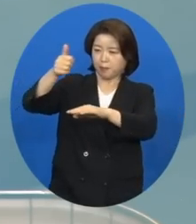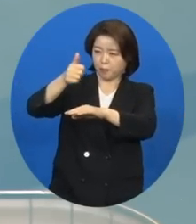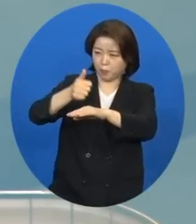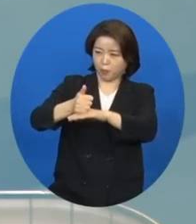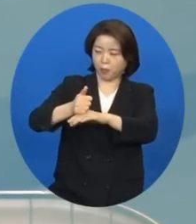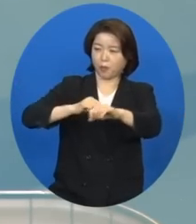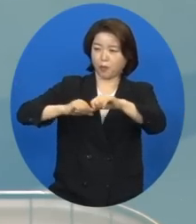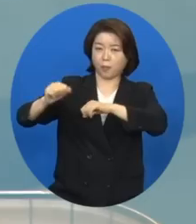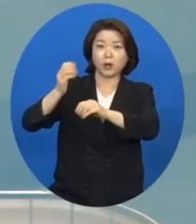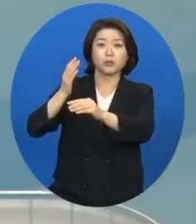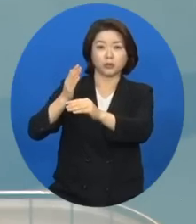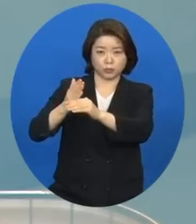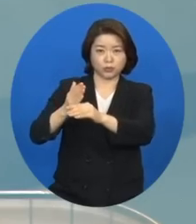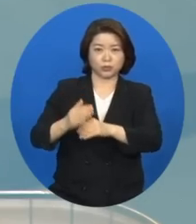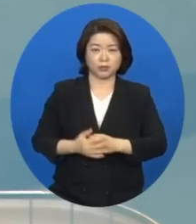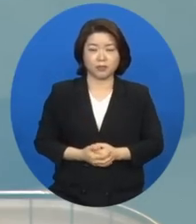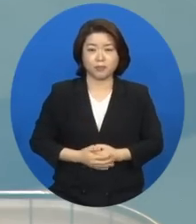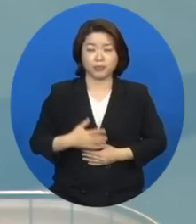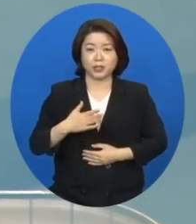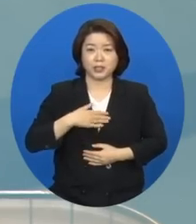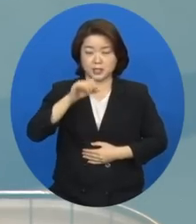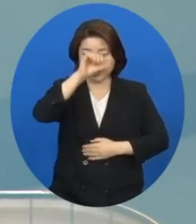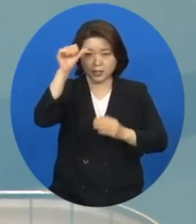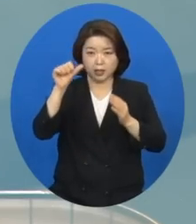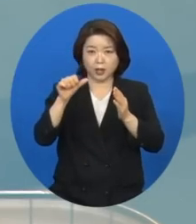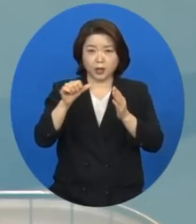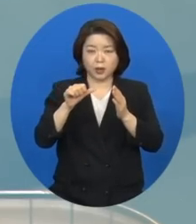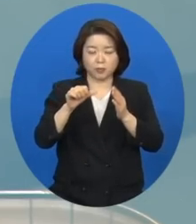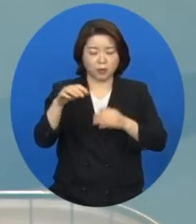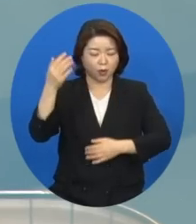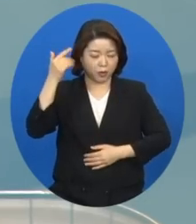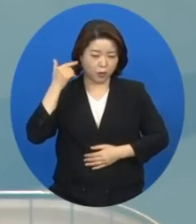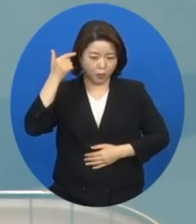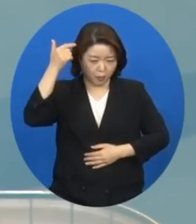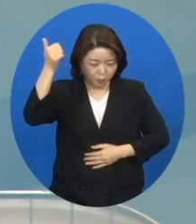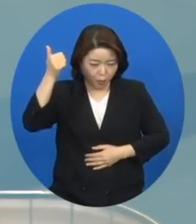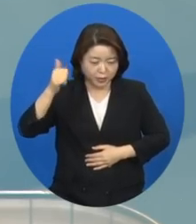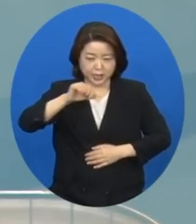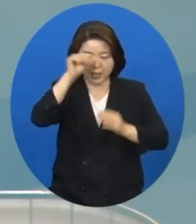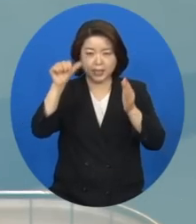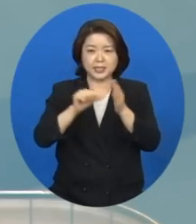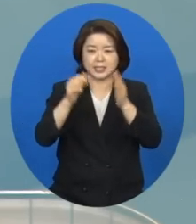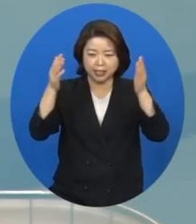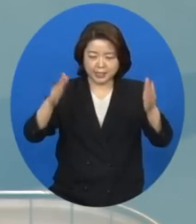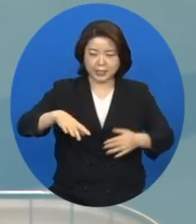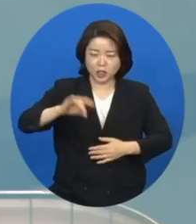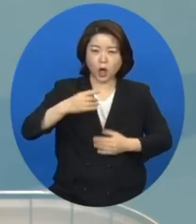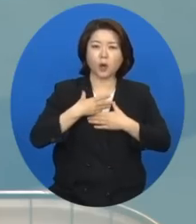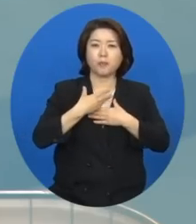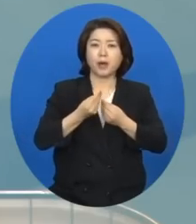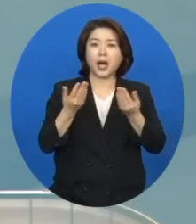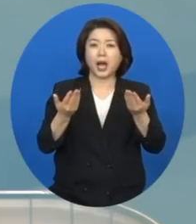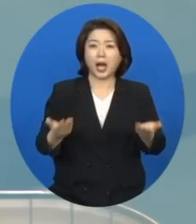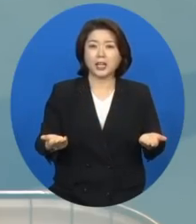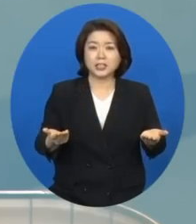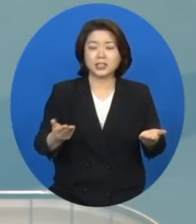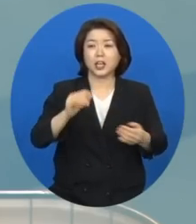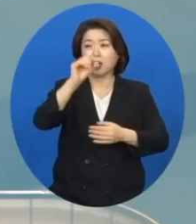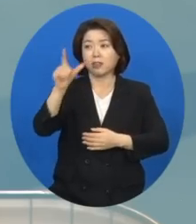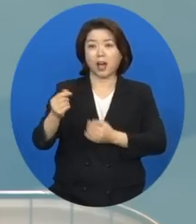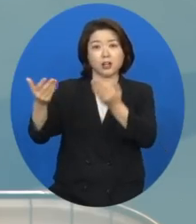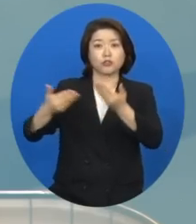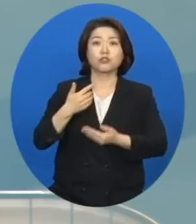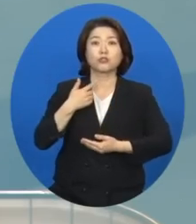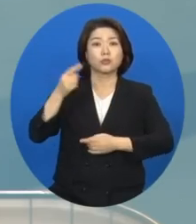교회입니다. 제 목회 인생 첫 번째 안식월을 준 교회이기도 하죠. 주님을 바라보며 주님과 동행하는